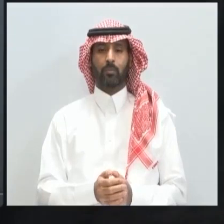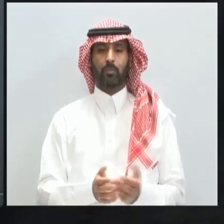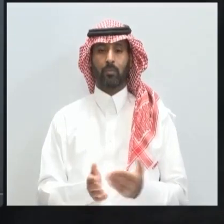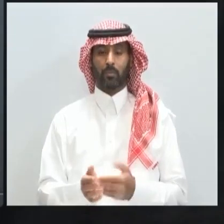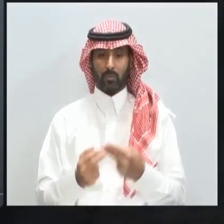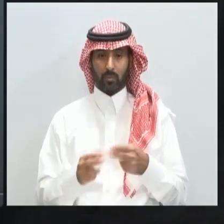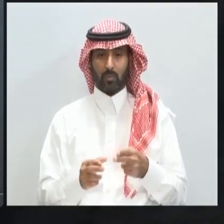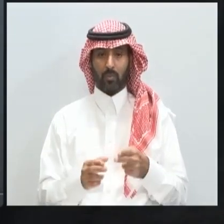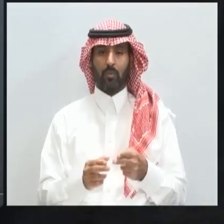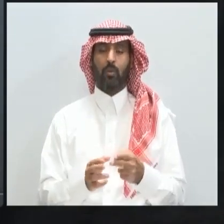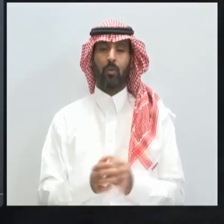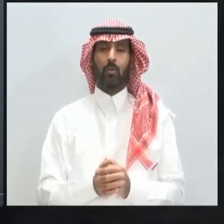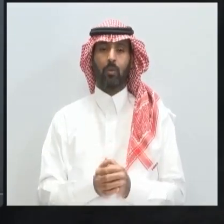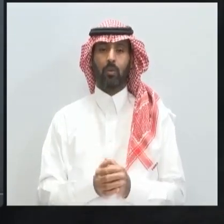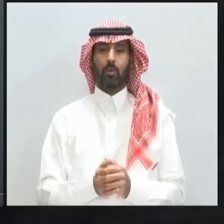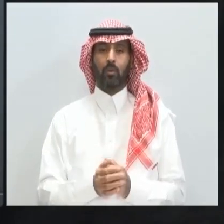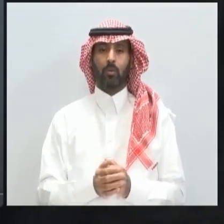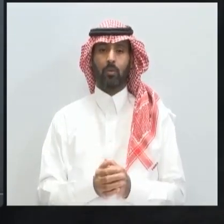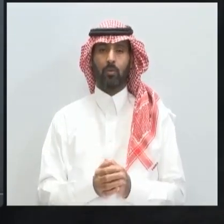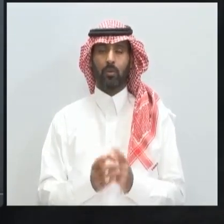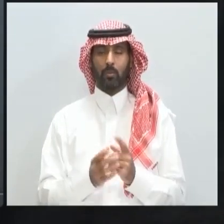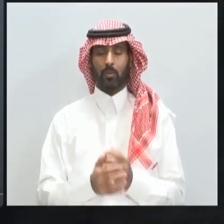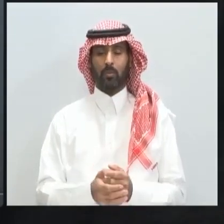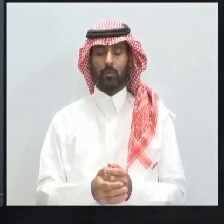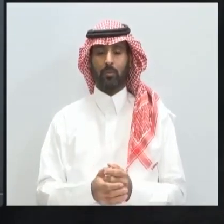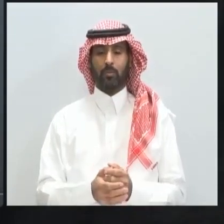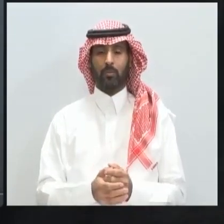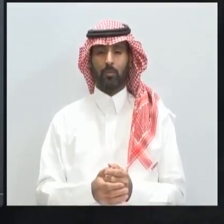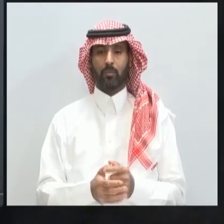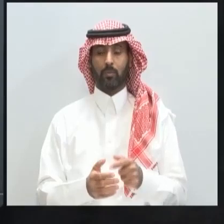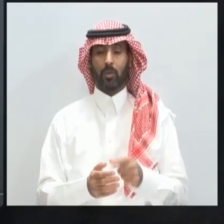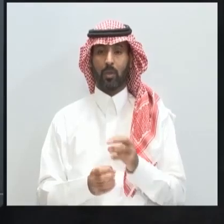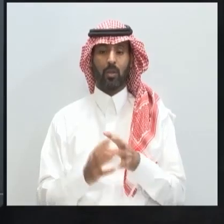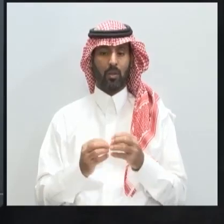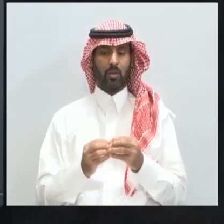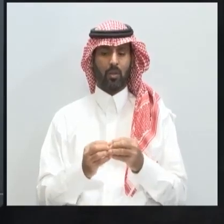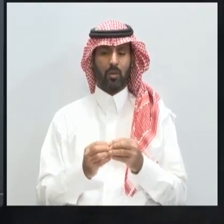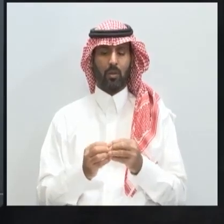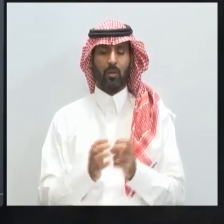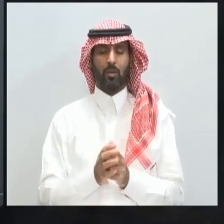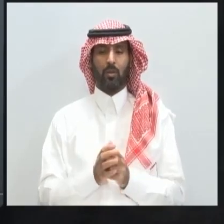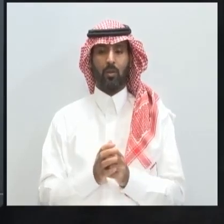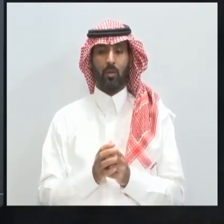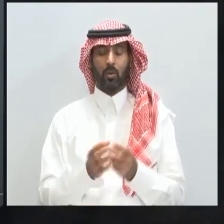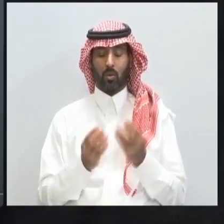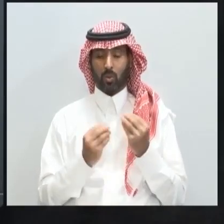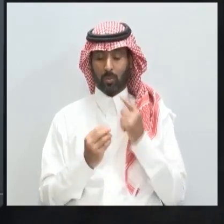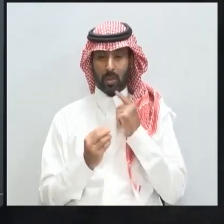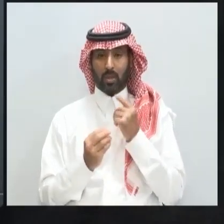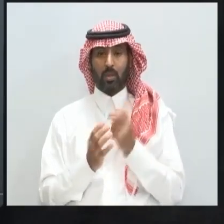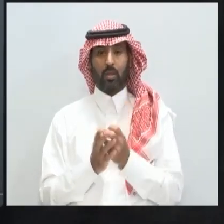نبدا باذن الله تعالى مستعينين بالله جل وعلا في شرح ماده علوم